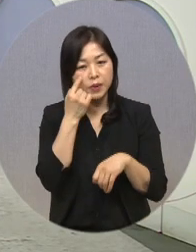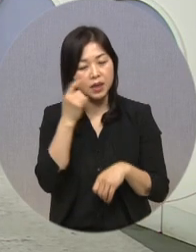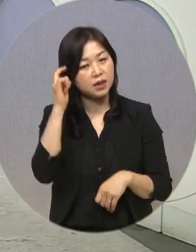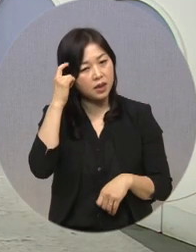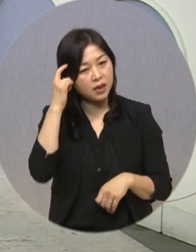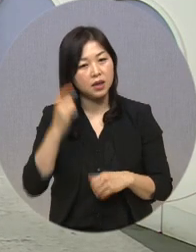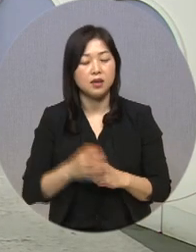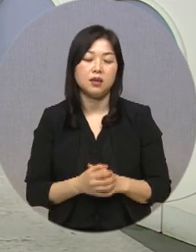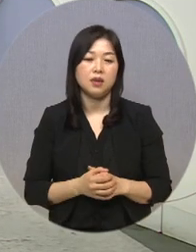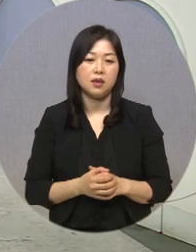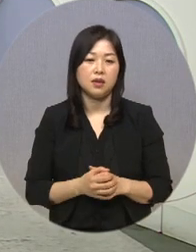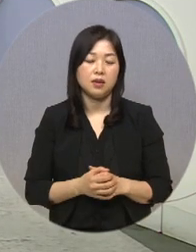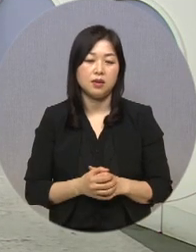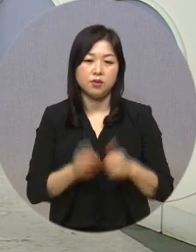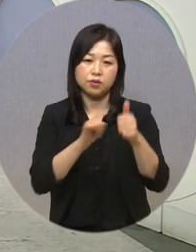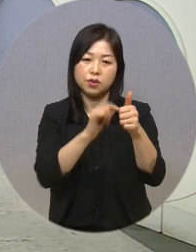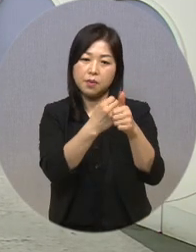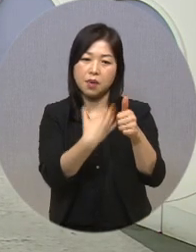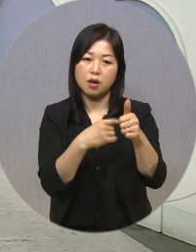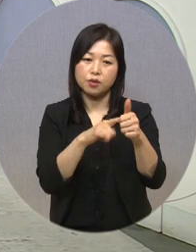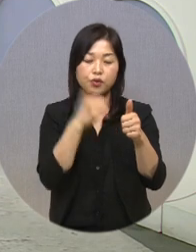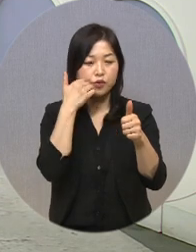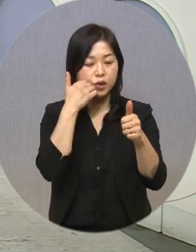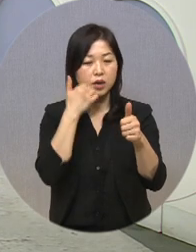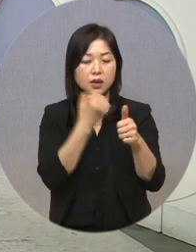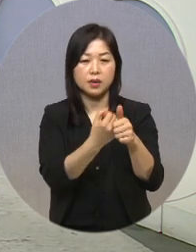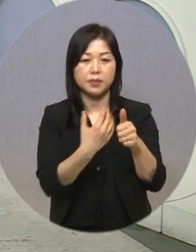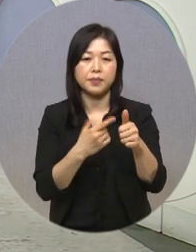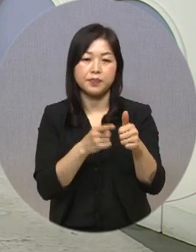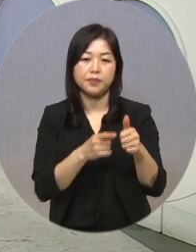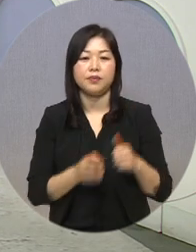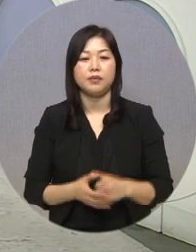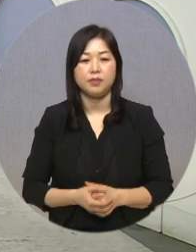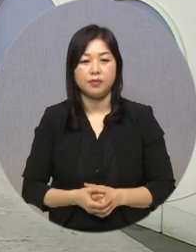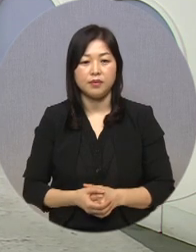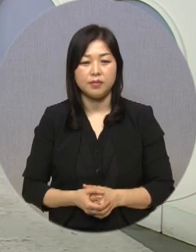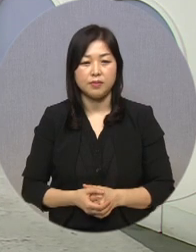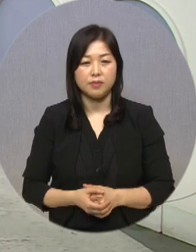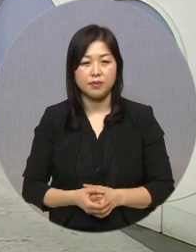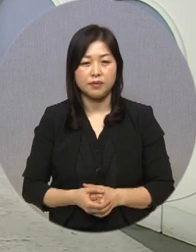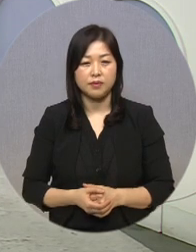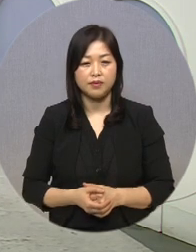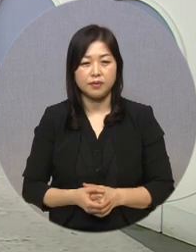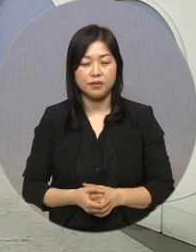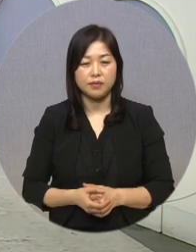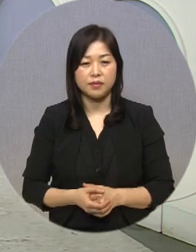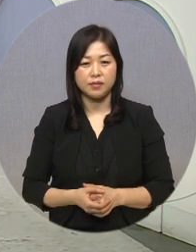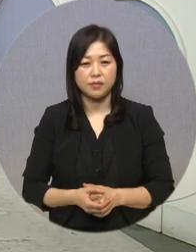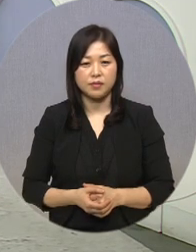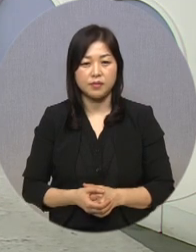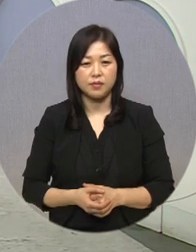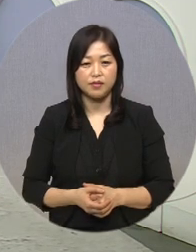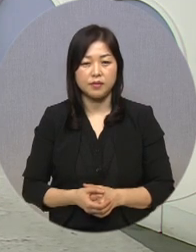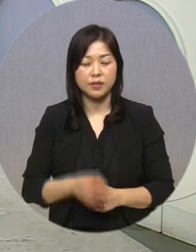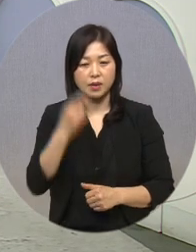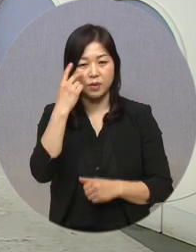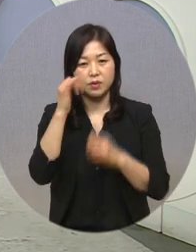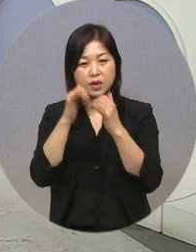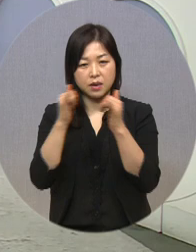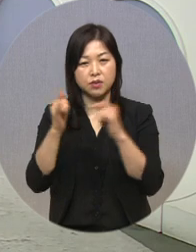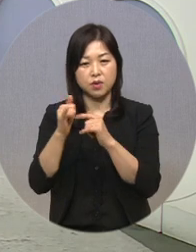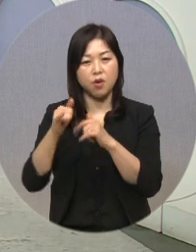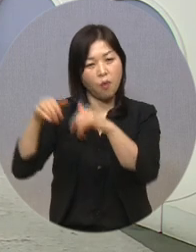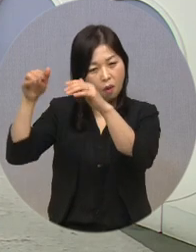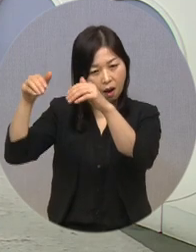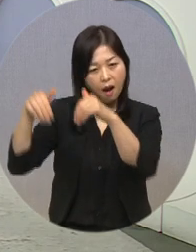그때 누가 그랬더라. 이런 거랑 하시면서 미군을 저 미국